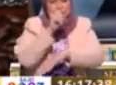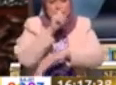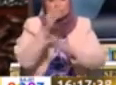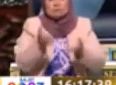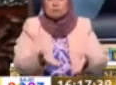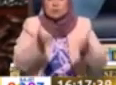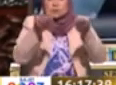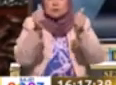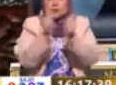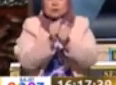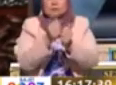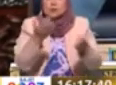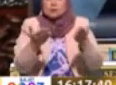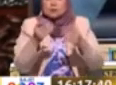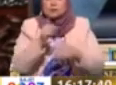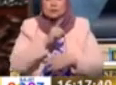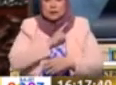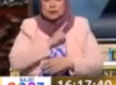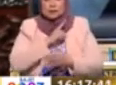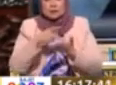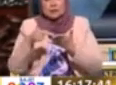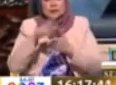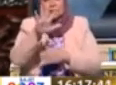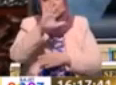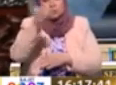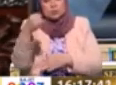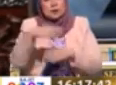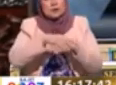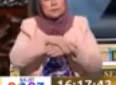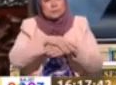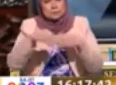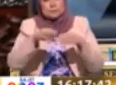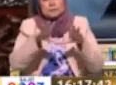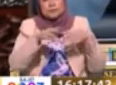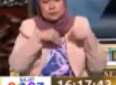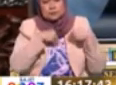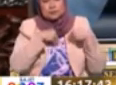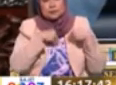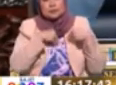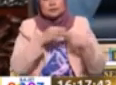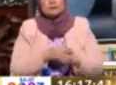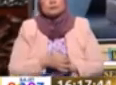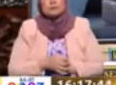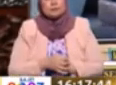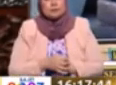jika dibandingkan bantuan sarang hidup 2020 dengan 5 juta penerima dan peruntukan RM5 bilion.